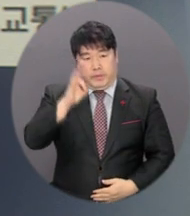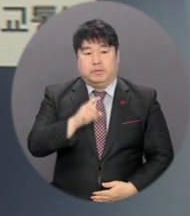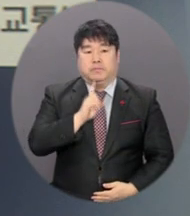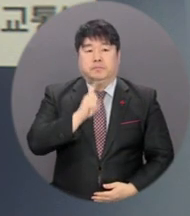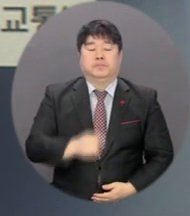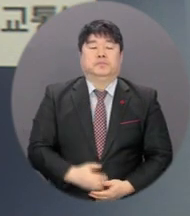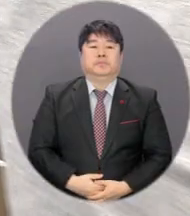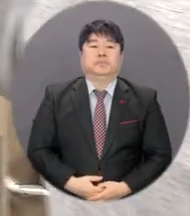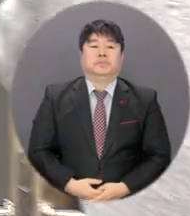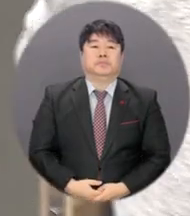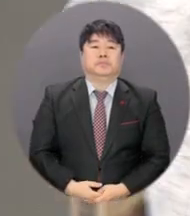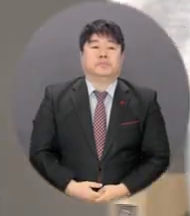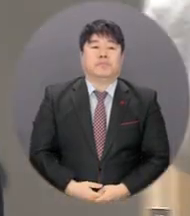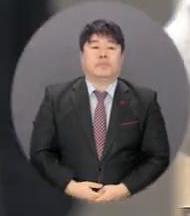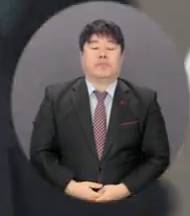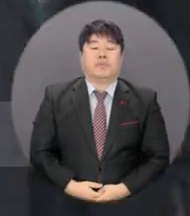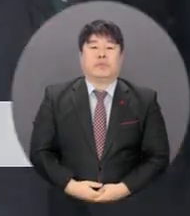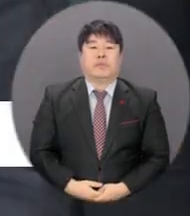보도합니다.